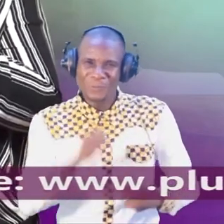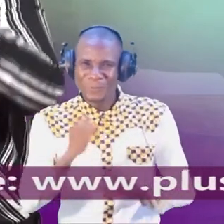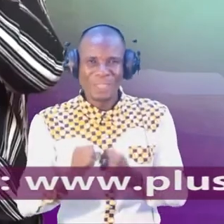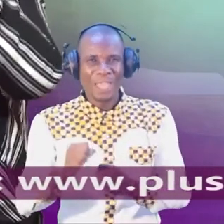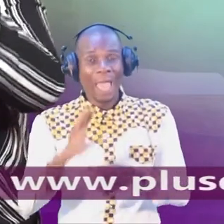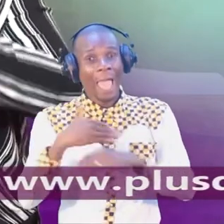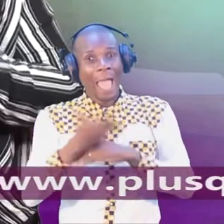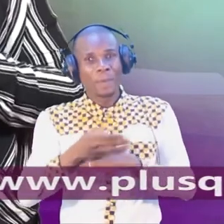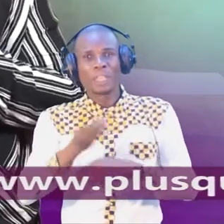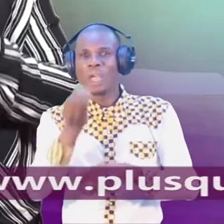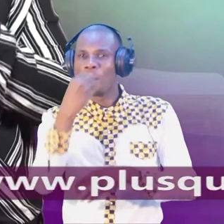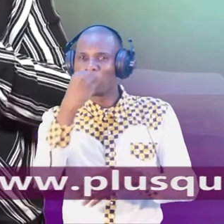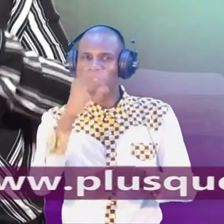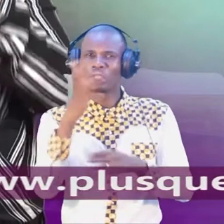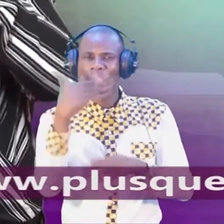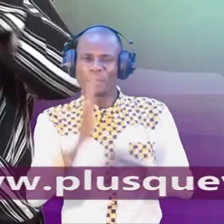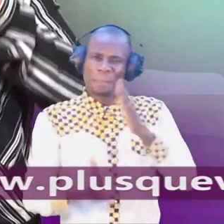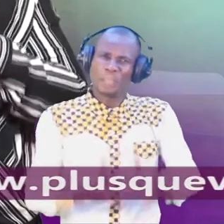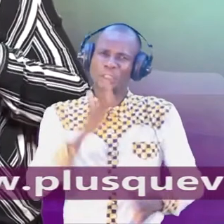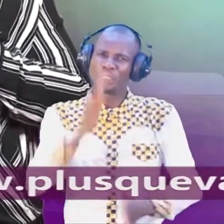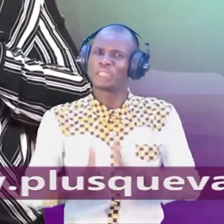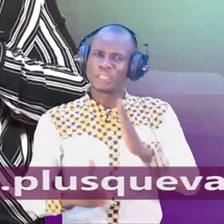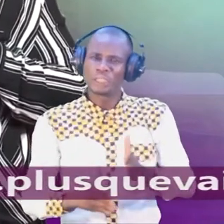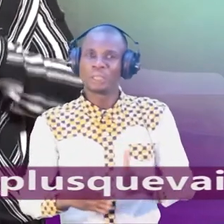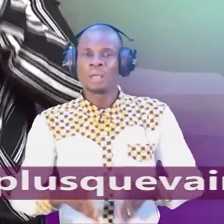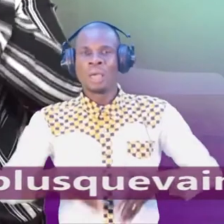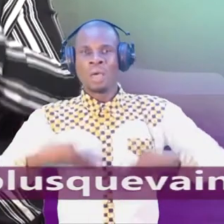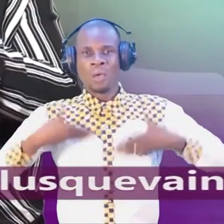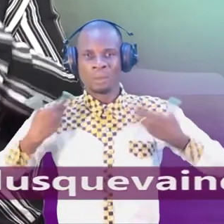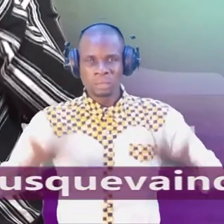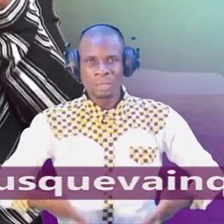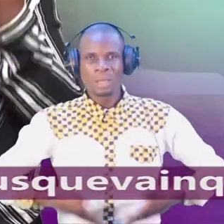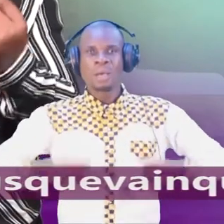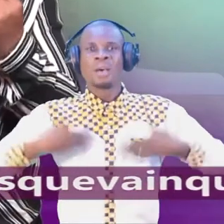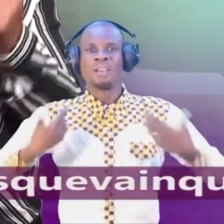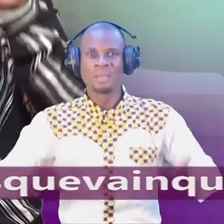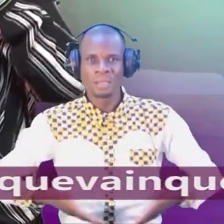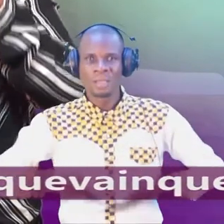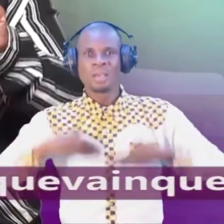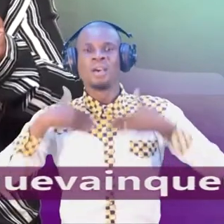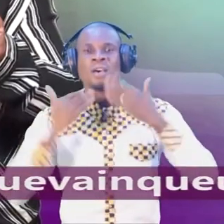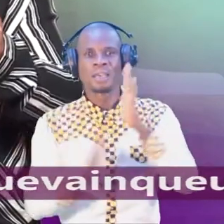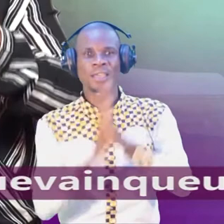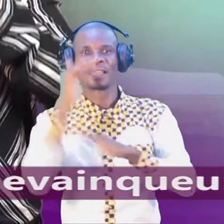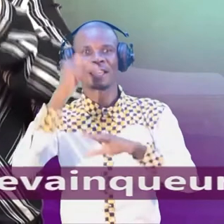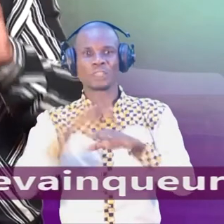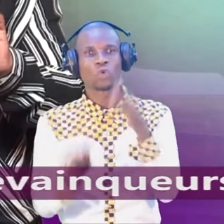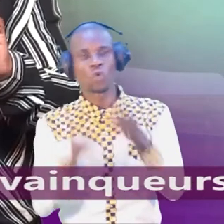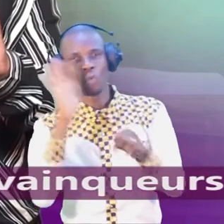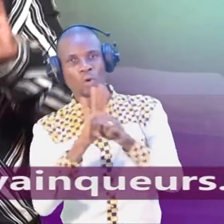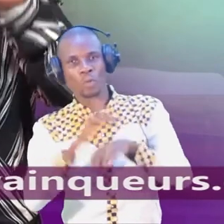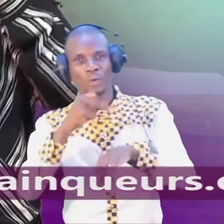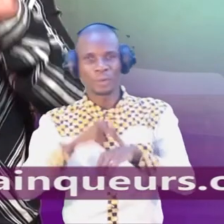Masaa 28 ya kufuata tumia chakula ya kawaida. Tumia matunda, mboga